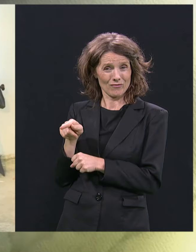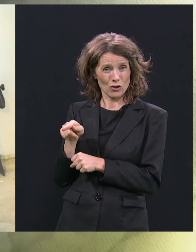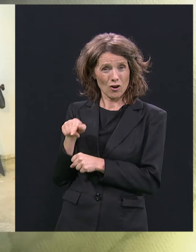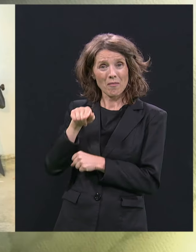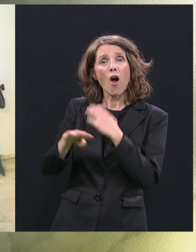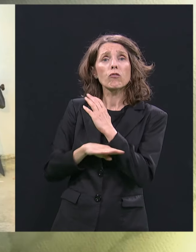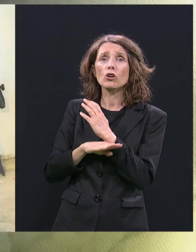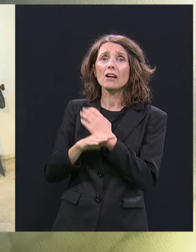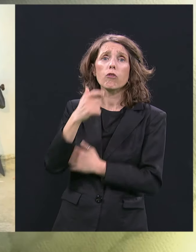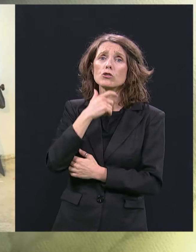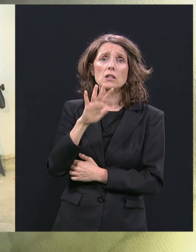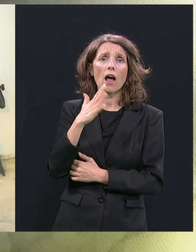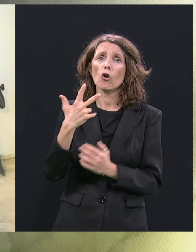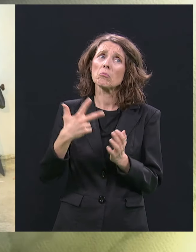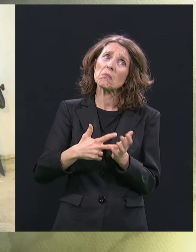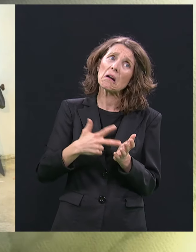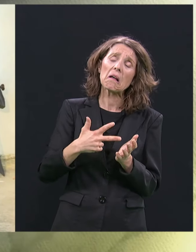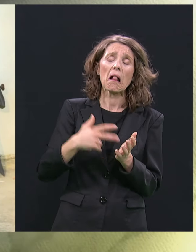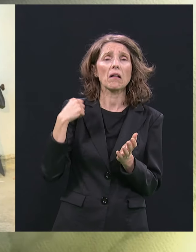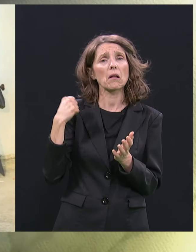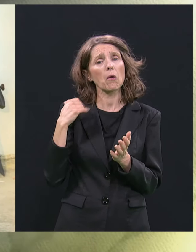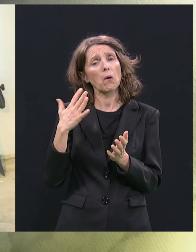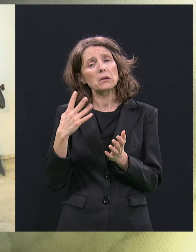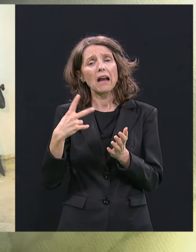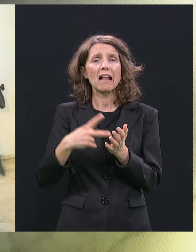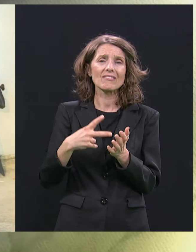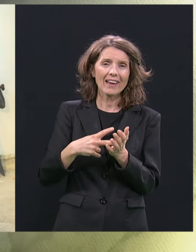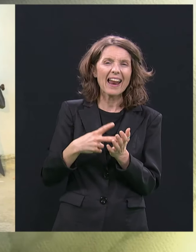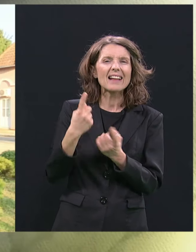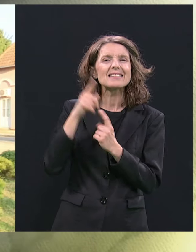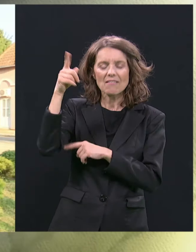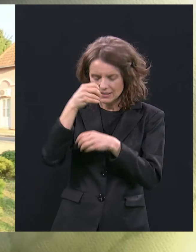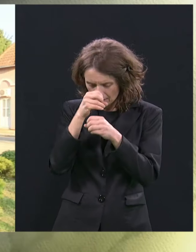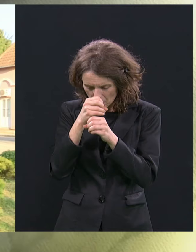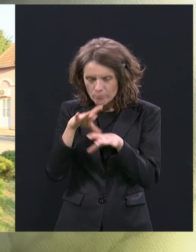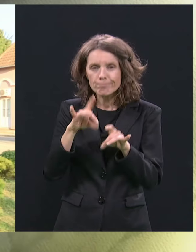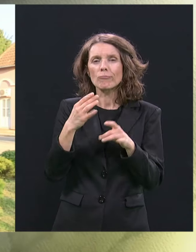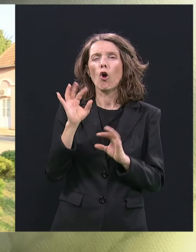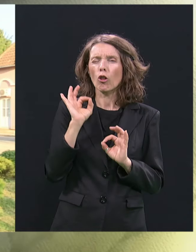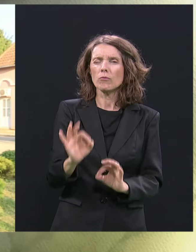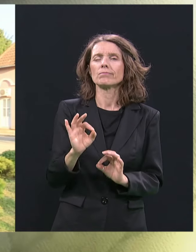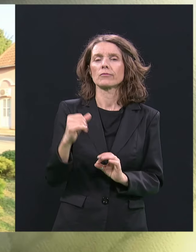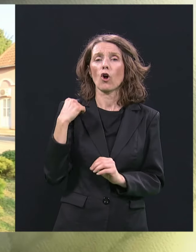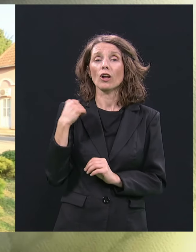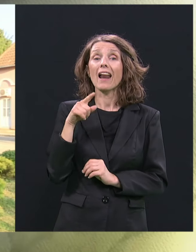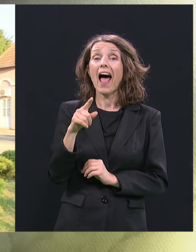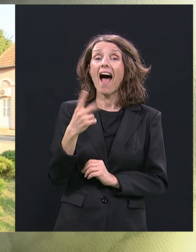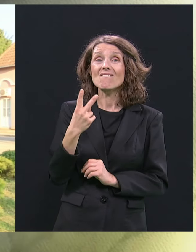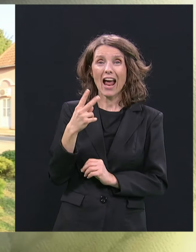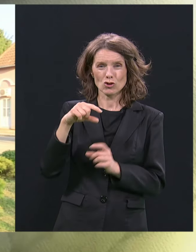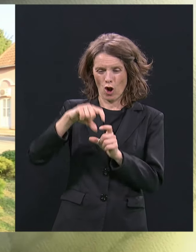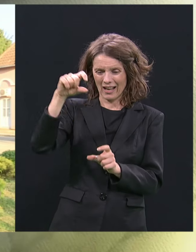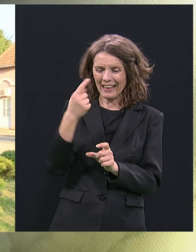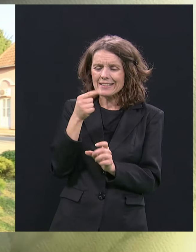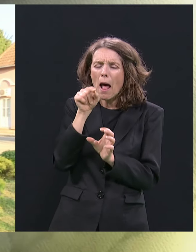3000 godina starog, možda 2000 na analizi pokaže se. Ovo je važna stvar, da je to krst koji je izvađen iz